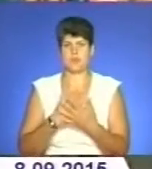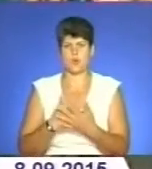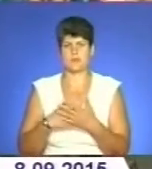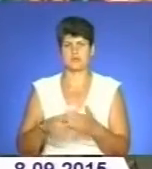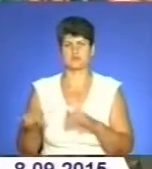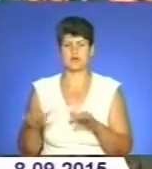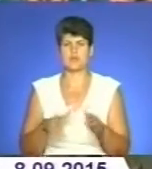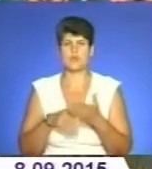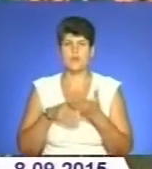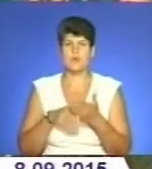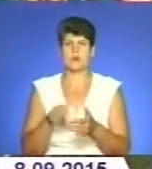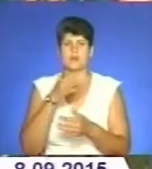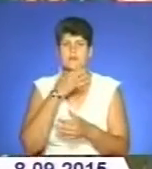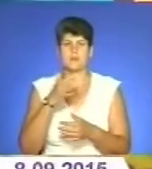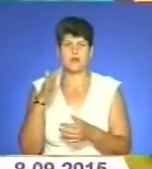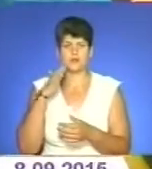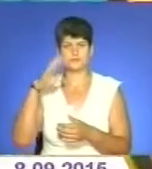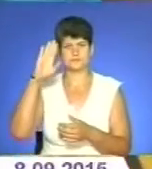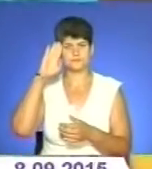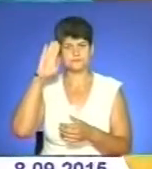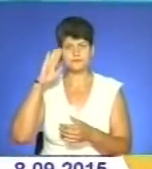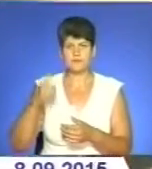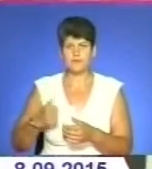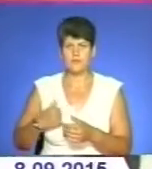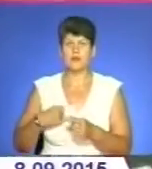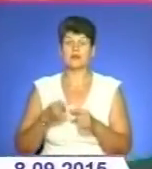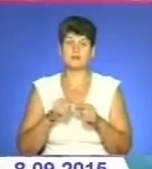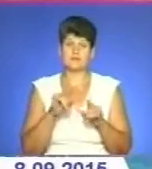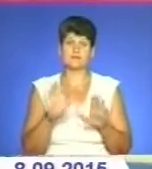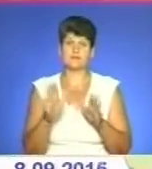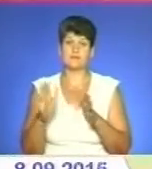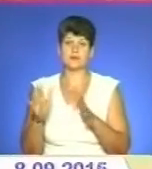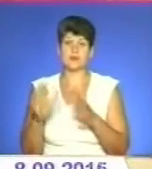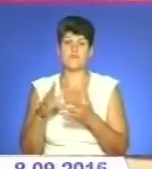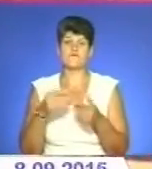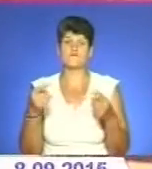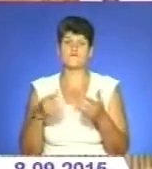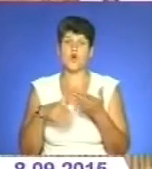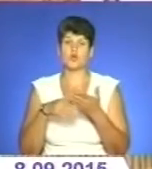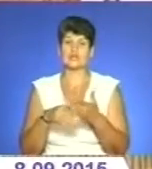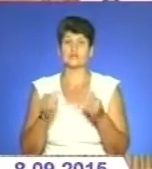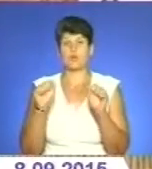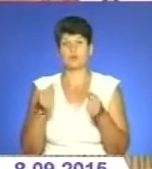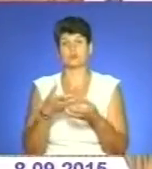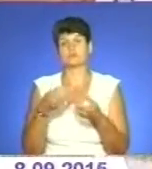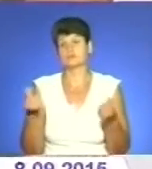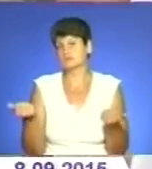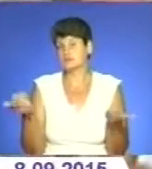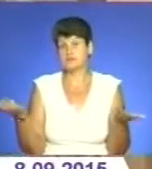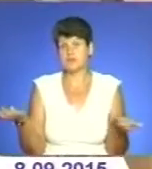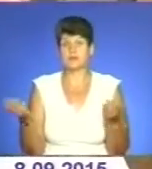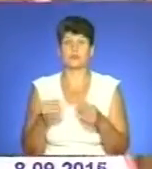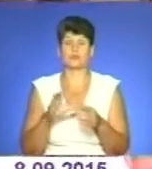діяльністю, допомагають багатьом бійцям. А через подібні випадки волонтерство може зникнути, адже часто звинувачення на